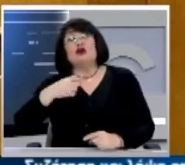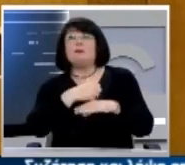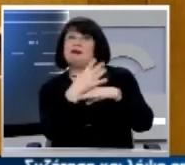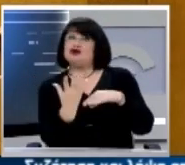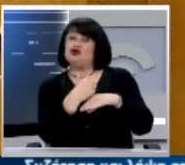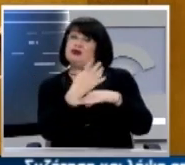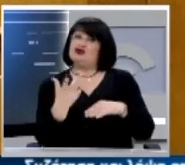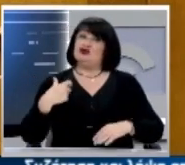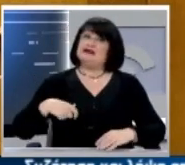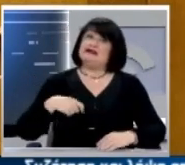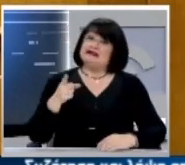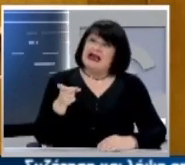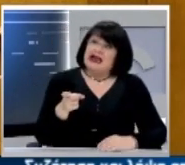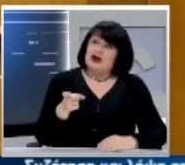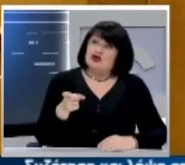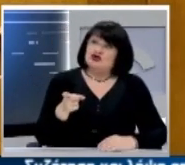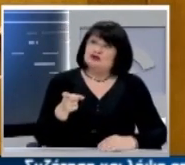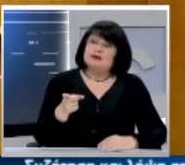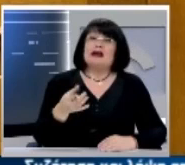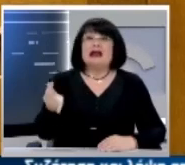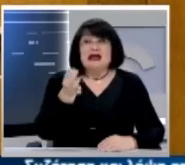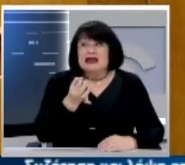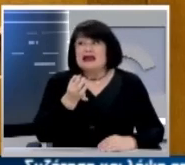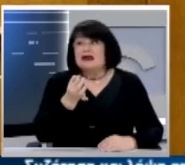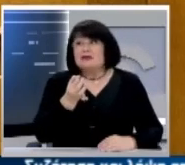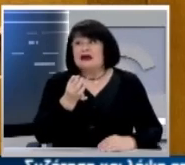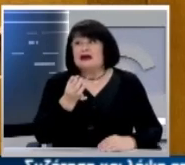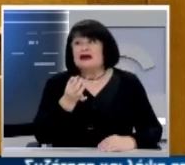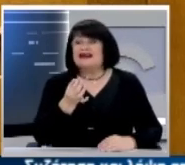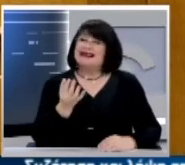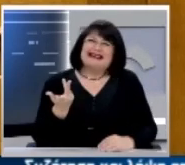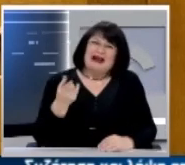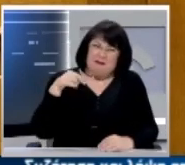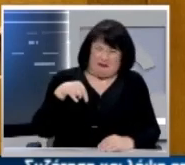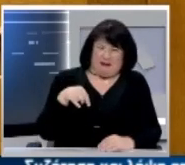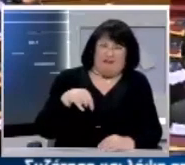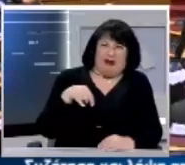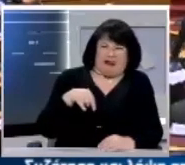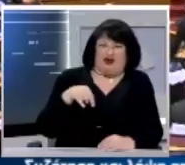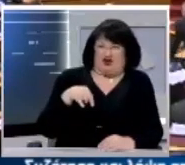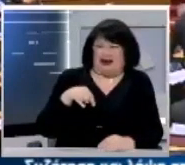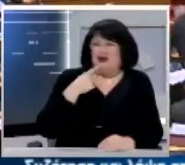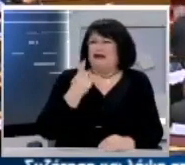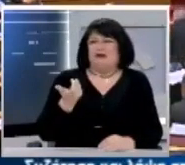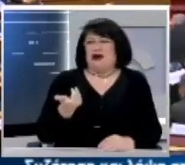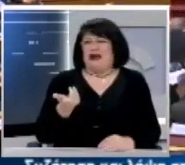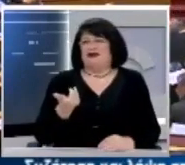σας παρακαλώ, κύριε Πλεύρη. Θα έλεγα, όταν μιλάτε για σκευωρίες, να είστε εξαιρετικά